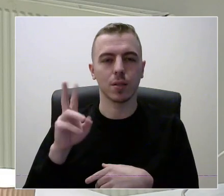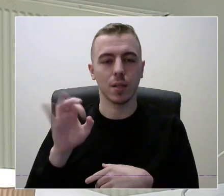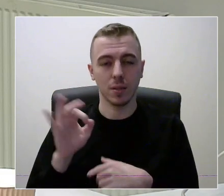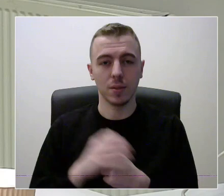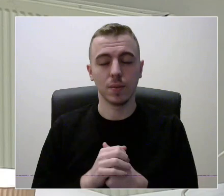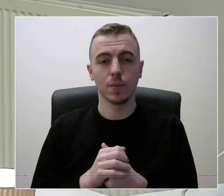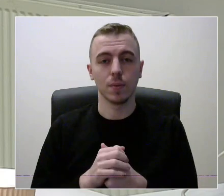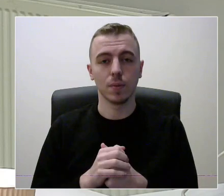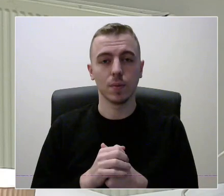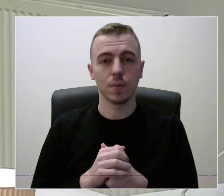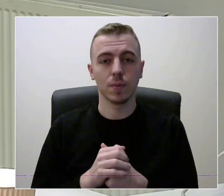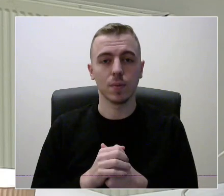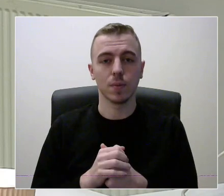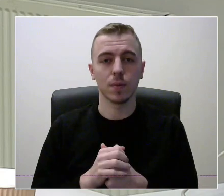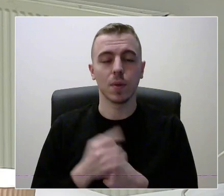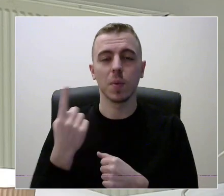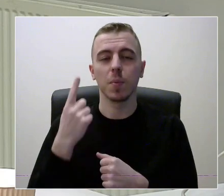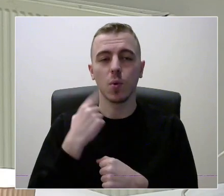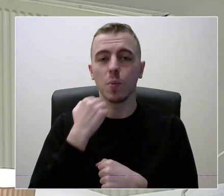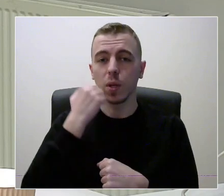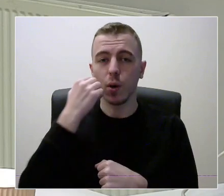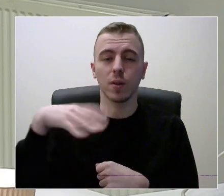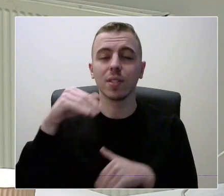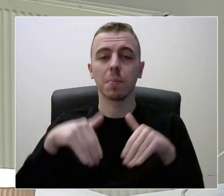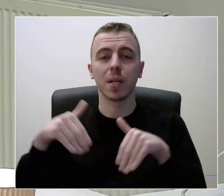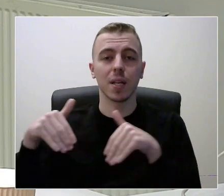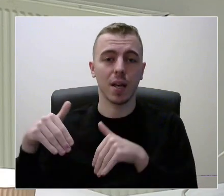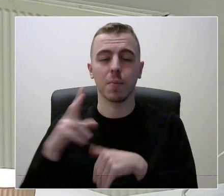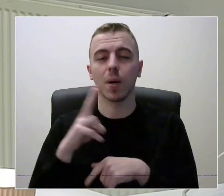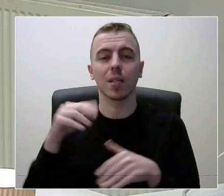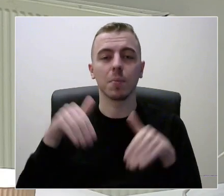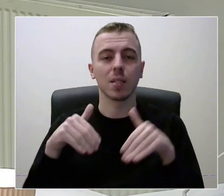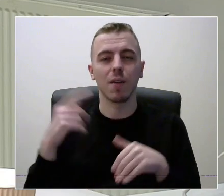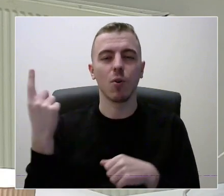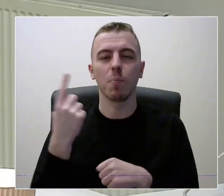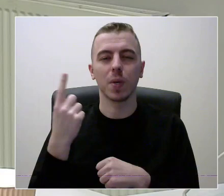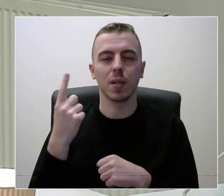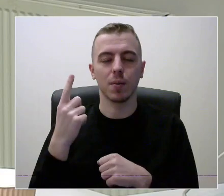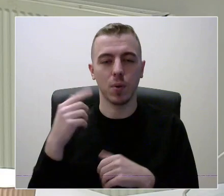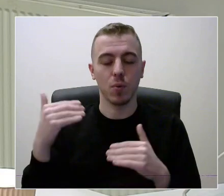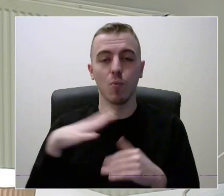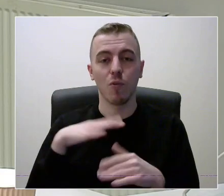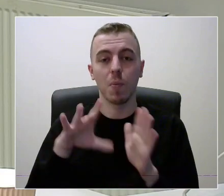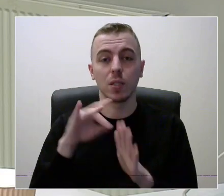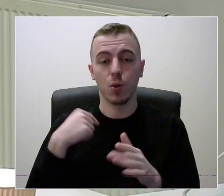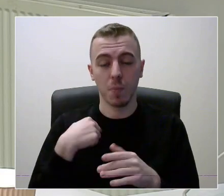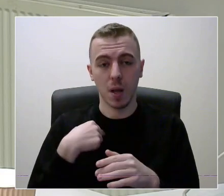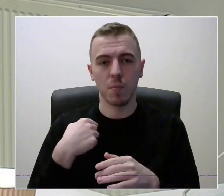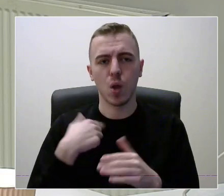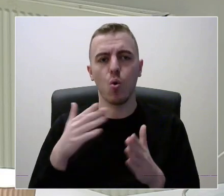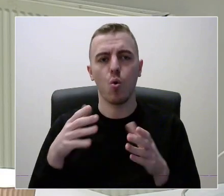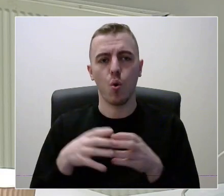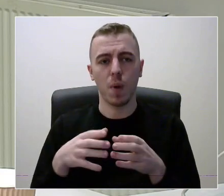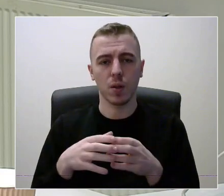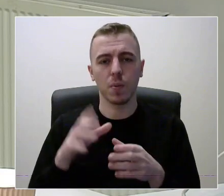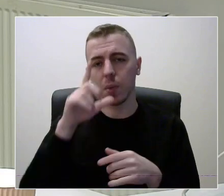padėkoti visiems rinkėjams, kurie balsavo pirmame rinkimų ture už mane ir mano komandą.